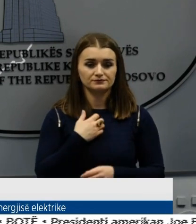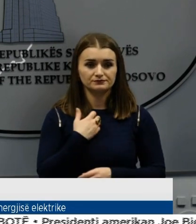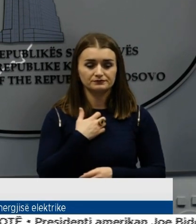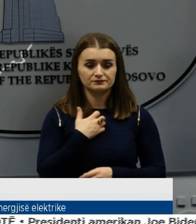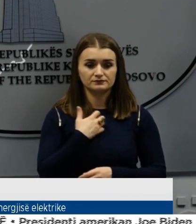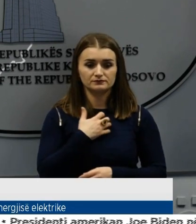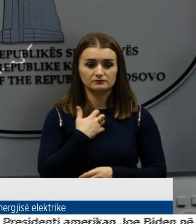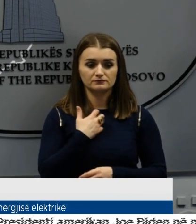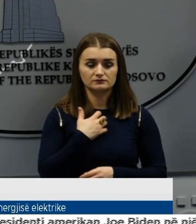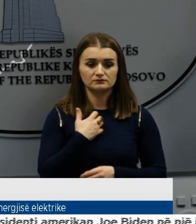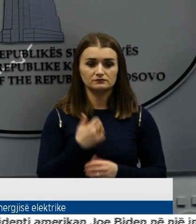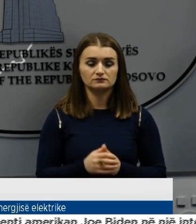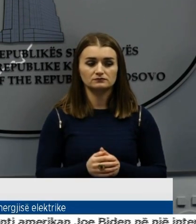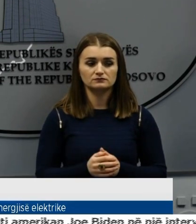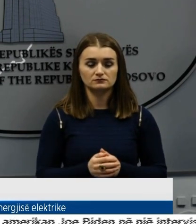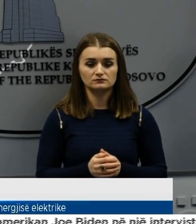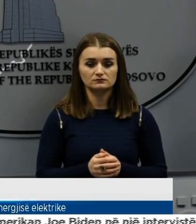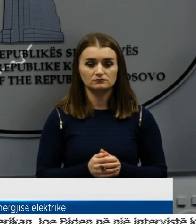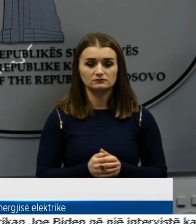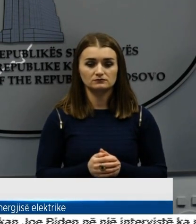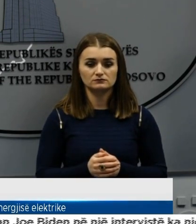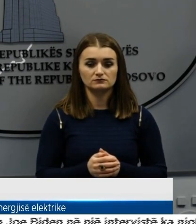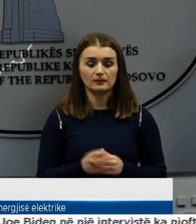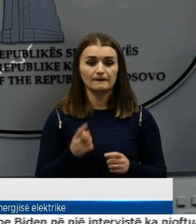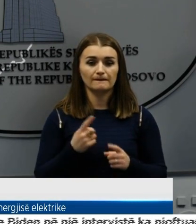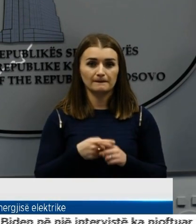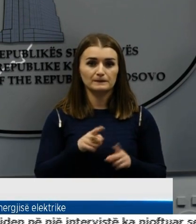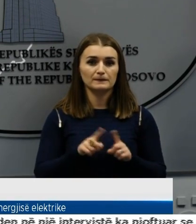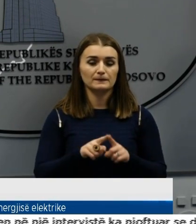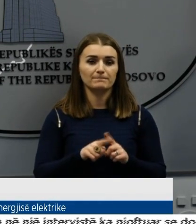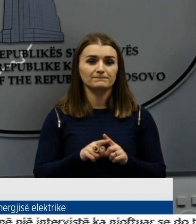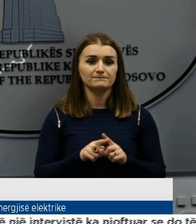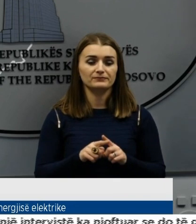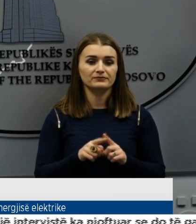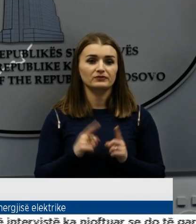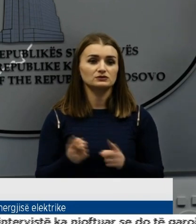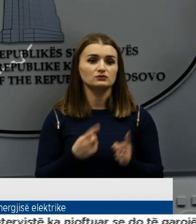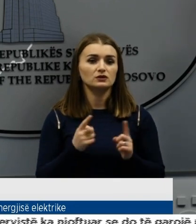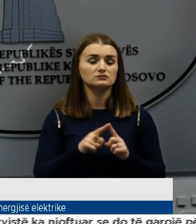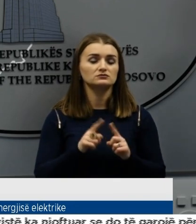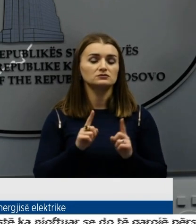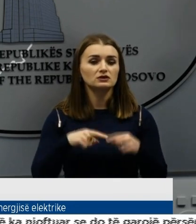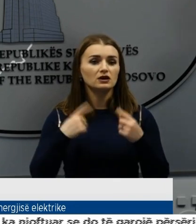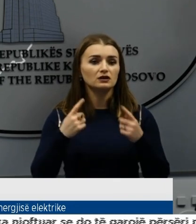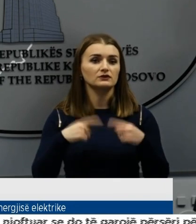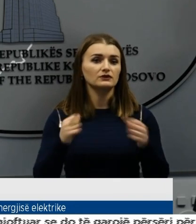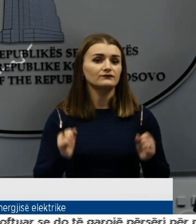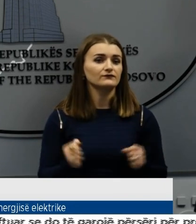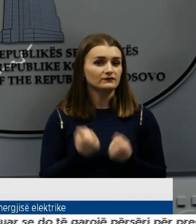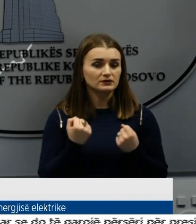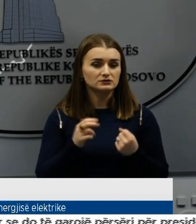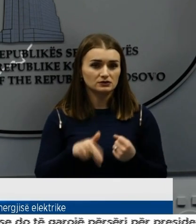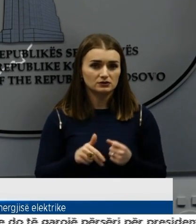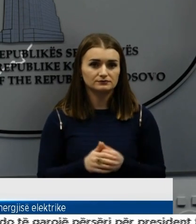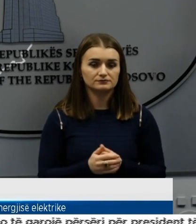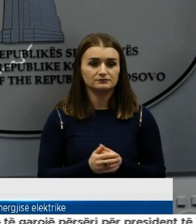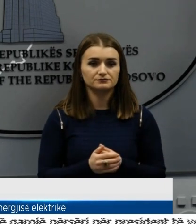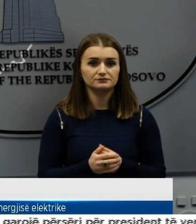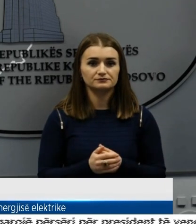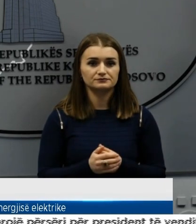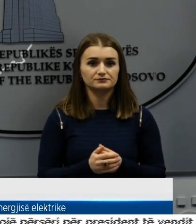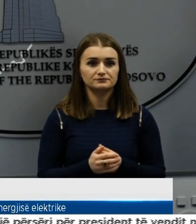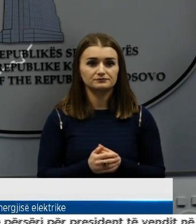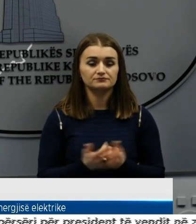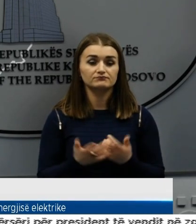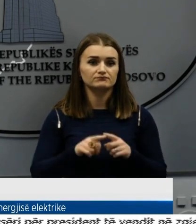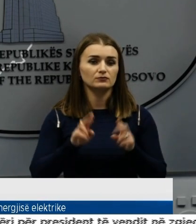Përveç kësaj, situata është përketsuar java javës, dita e ditës në tregjet